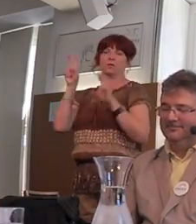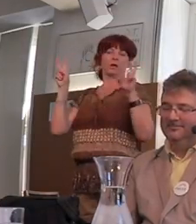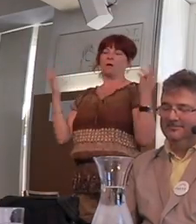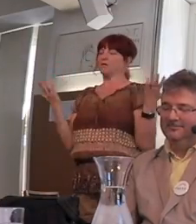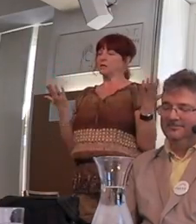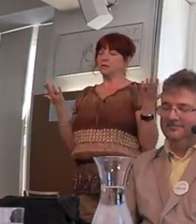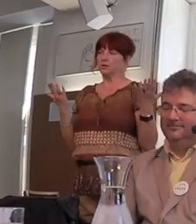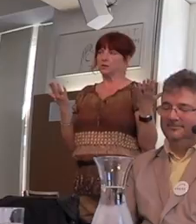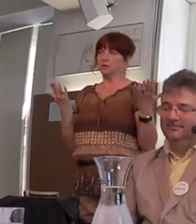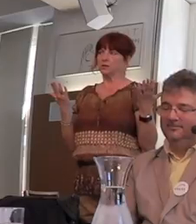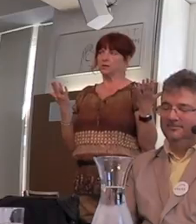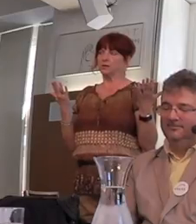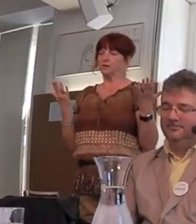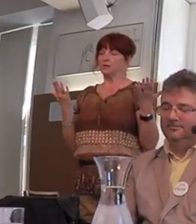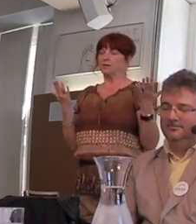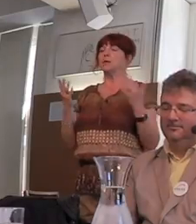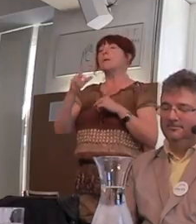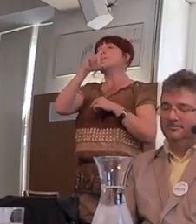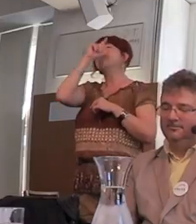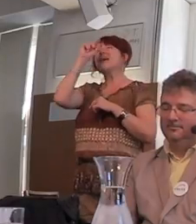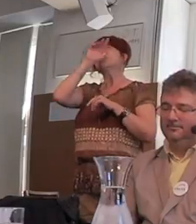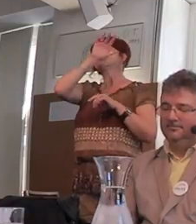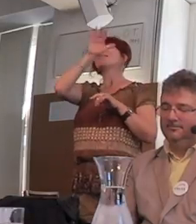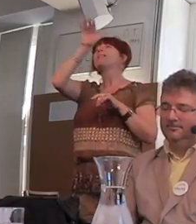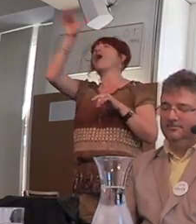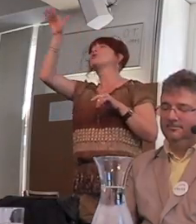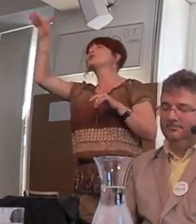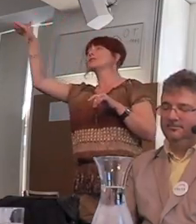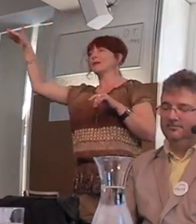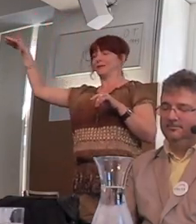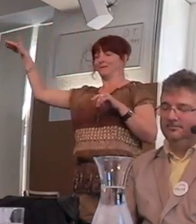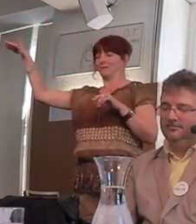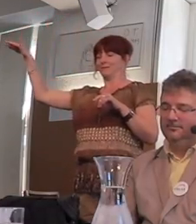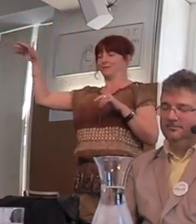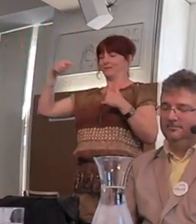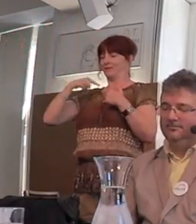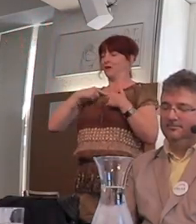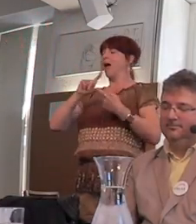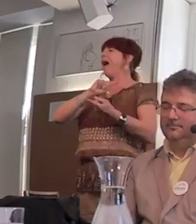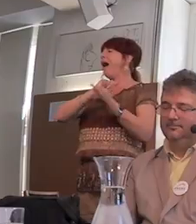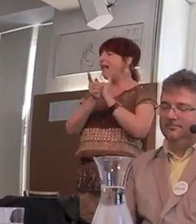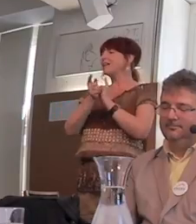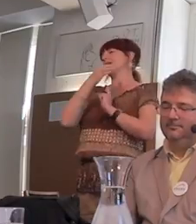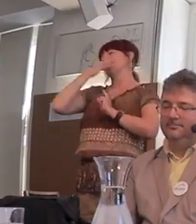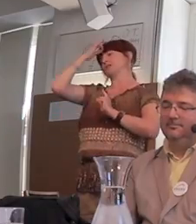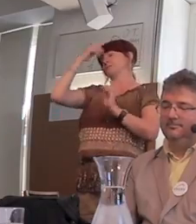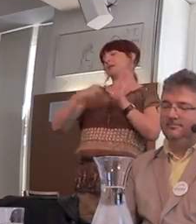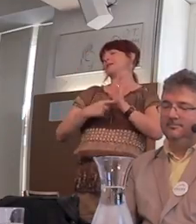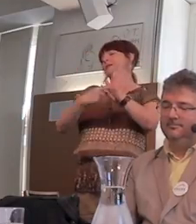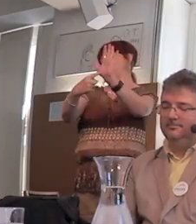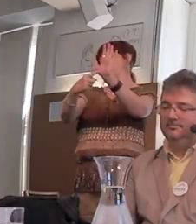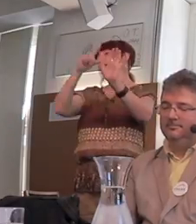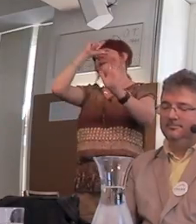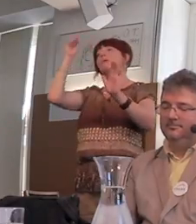darin, den Menschen da draußen, behindert oder nicht behindert, ein alternatives Bild vom Leben eines Menschen